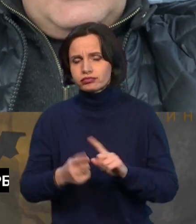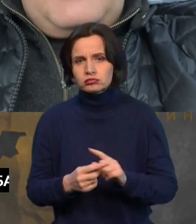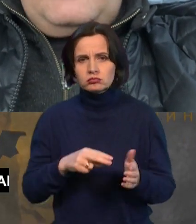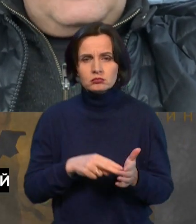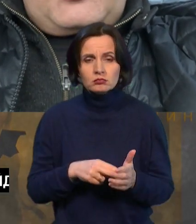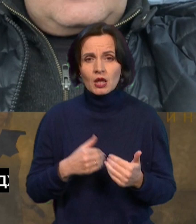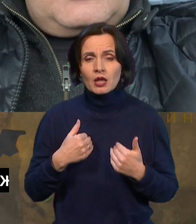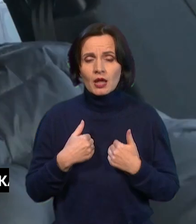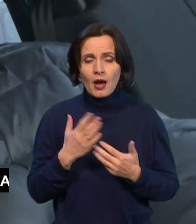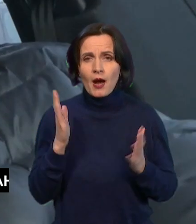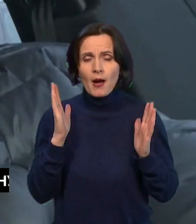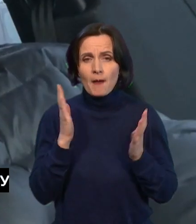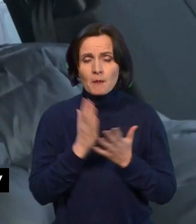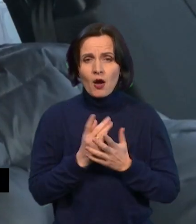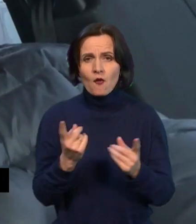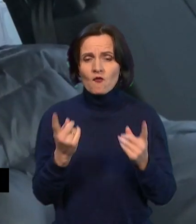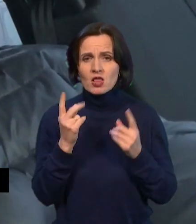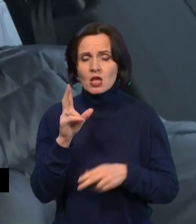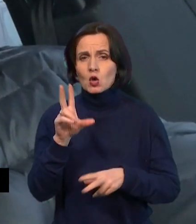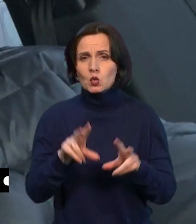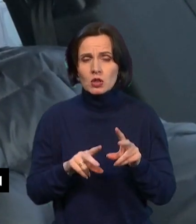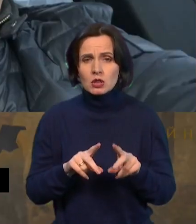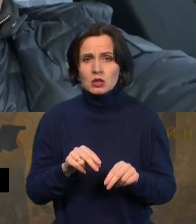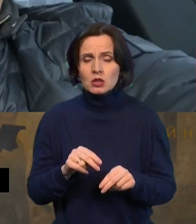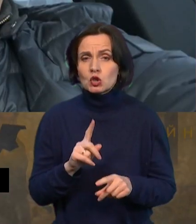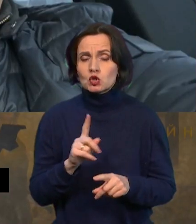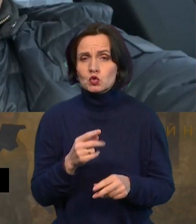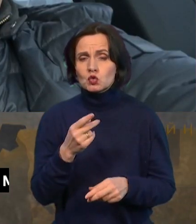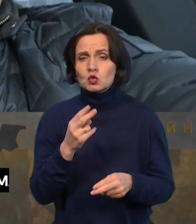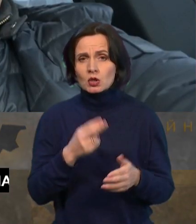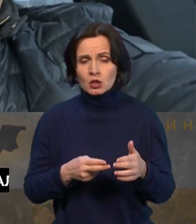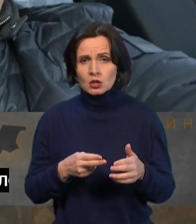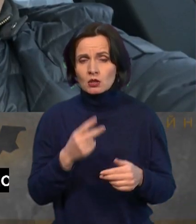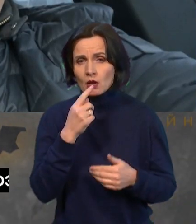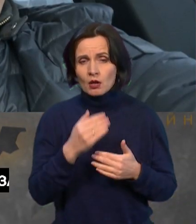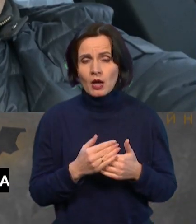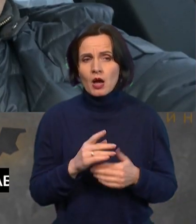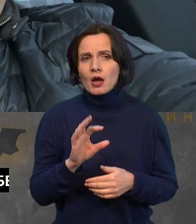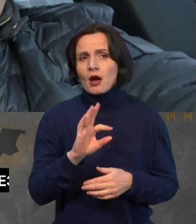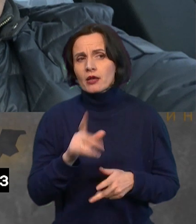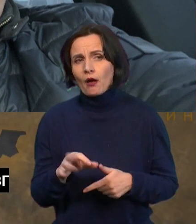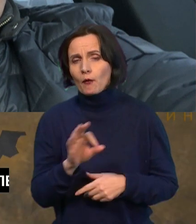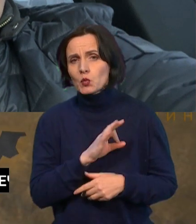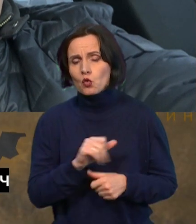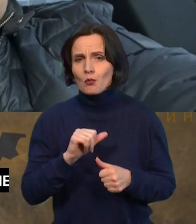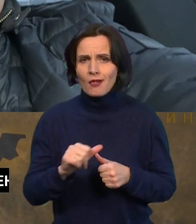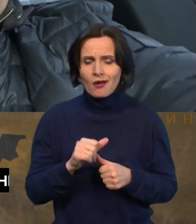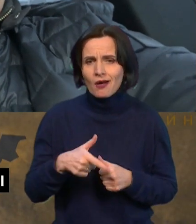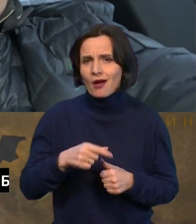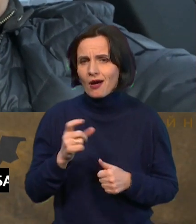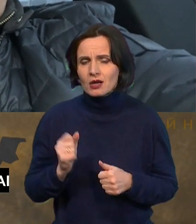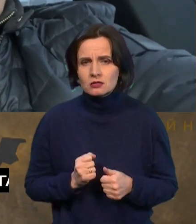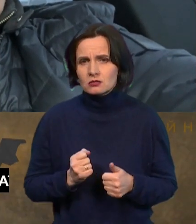я маю величезну надію, що це закінчиться швидше. А як щодо нафтопродуктів, пального, автогазу? Ні,